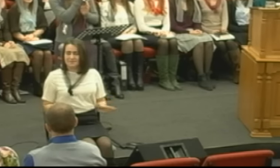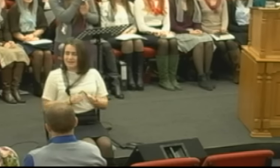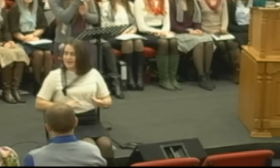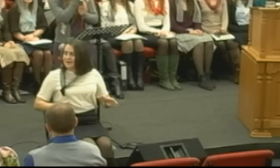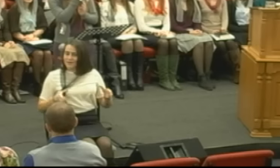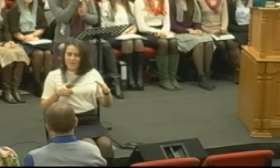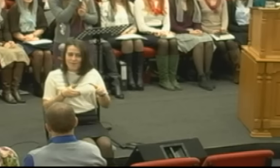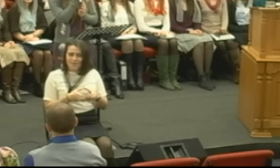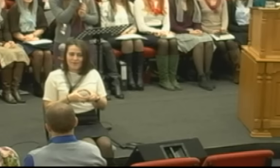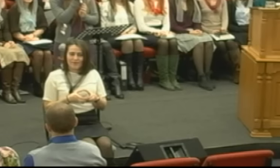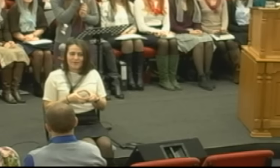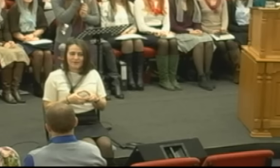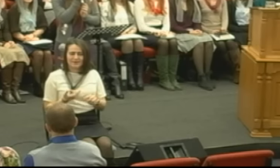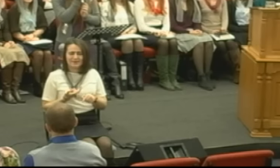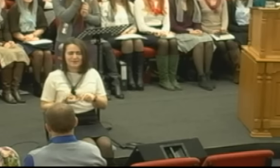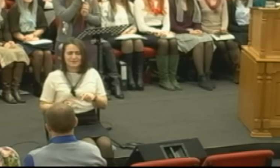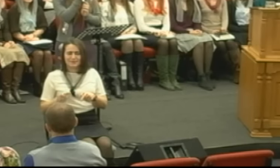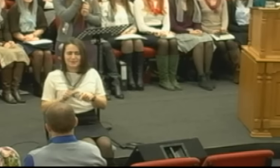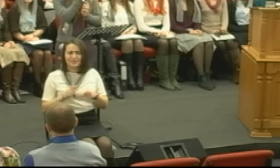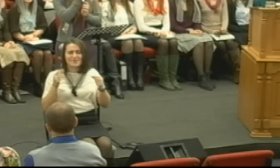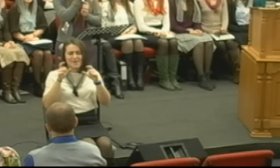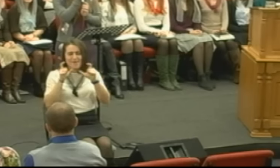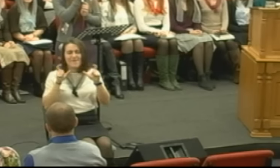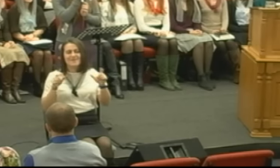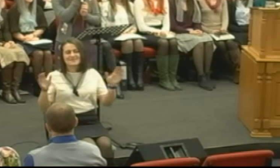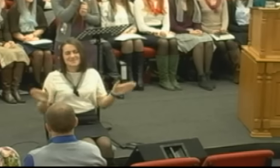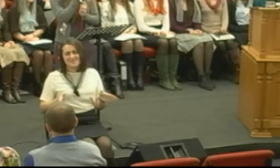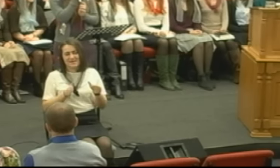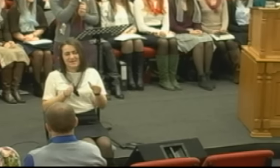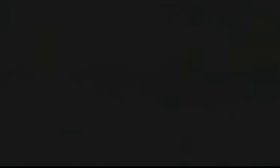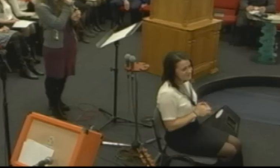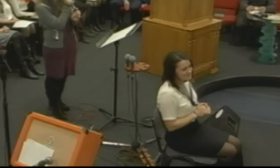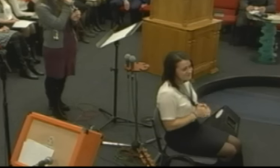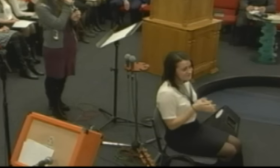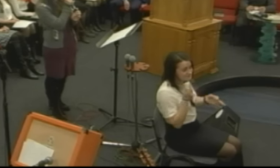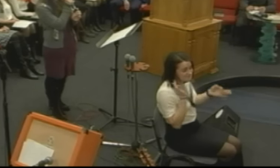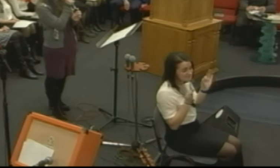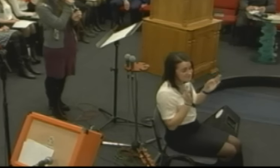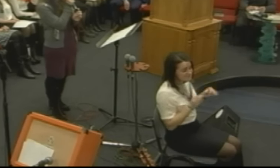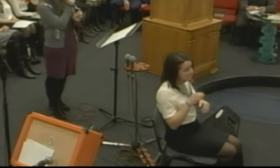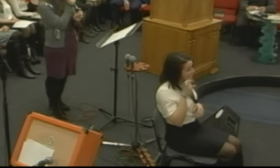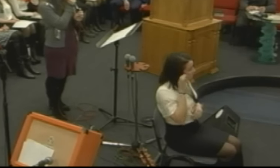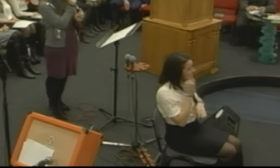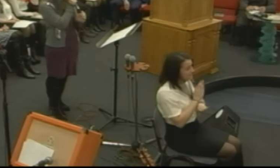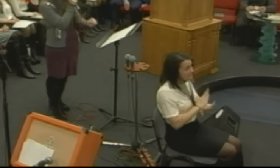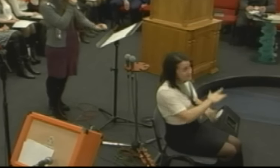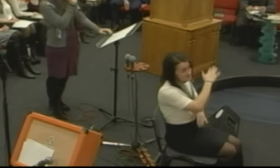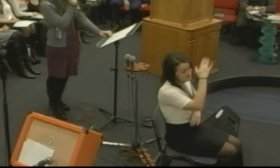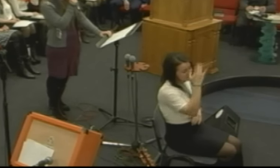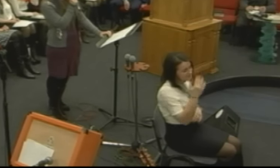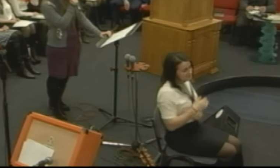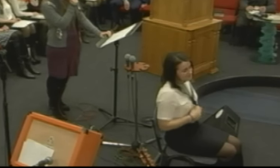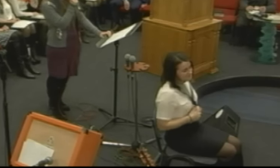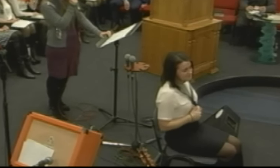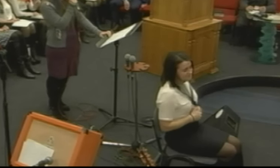басы краснеют от натуги, но звук не слышит небосвод. Пропали